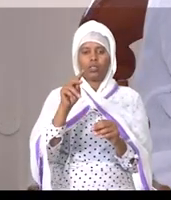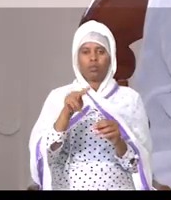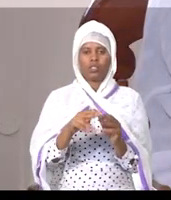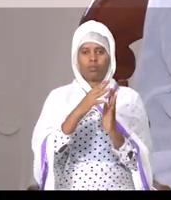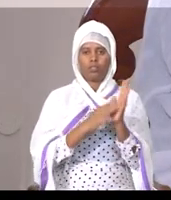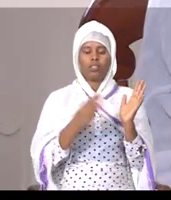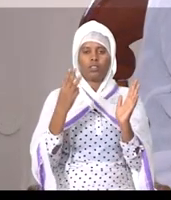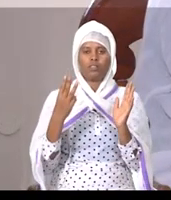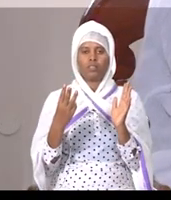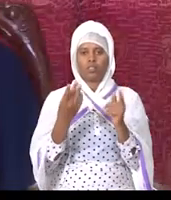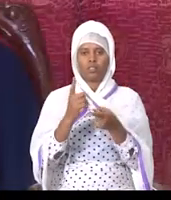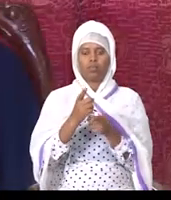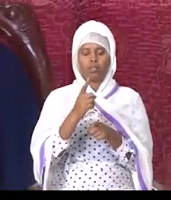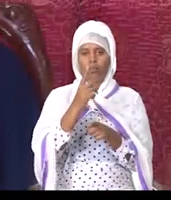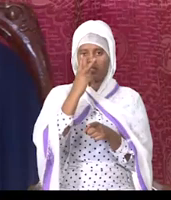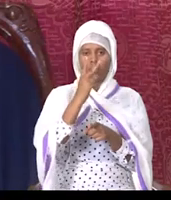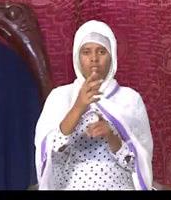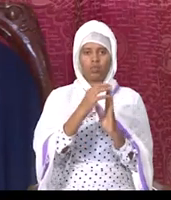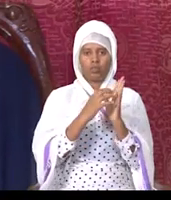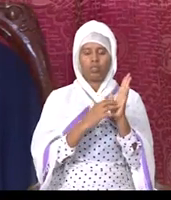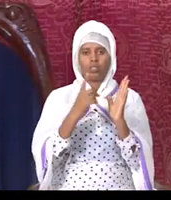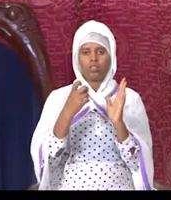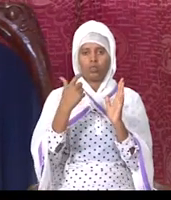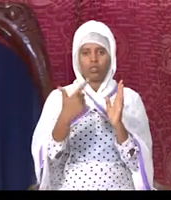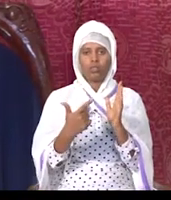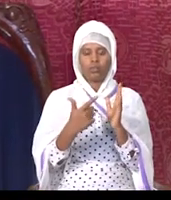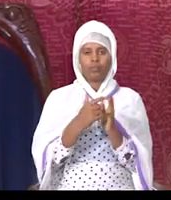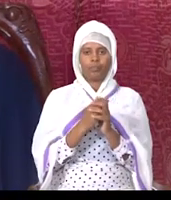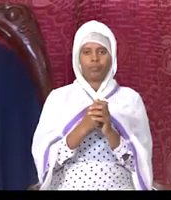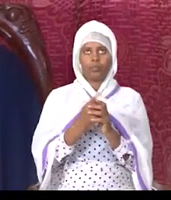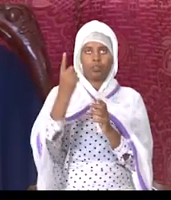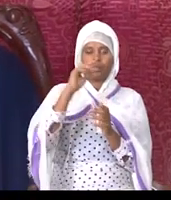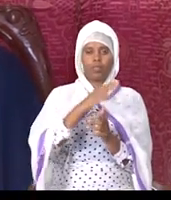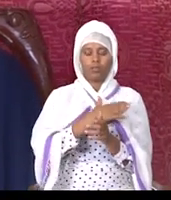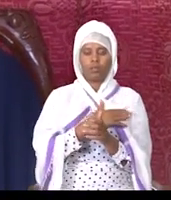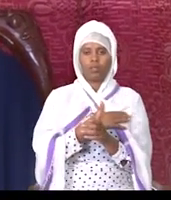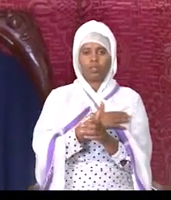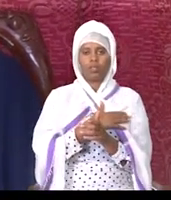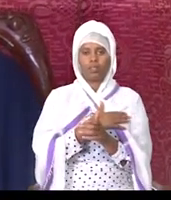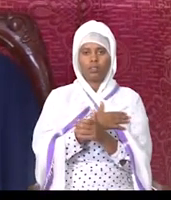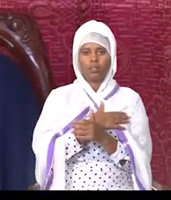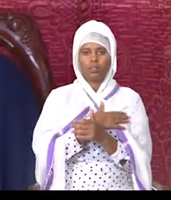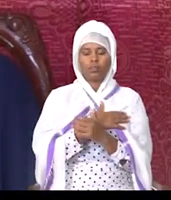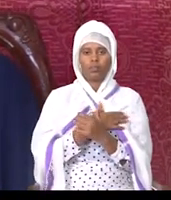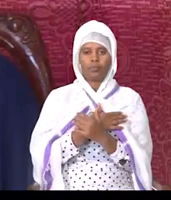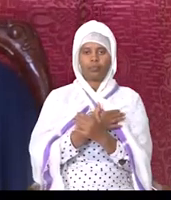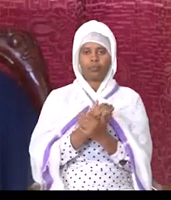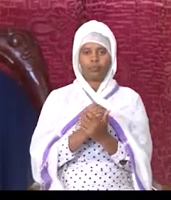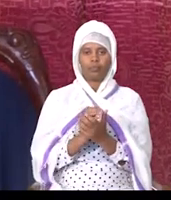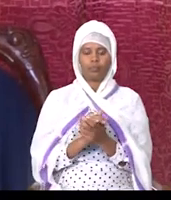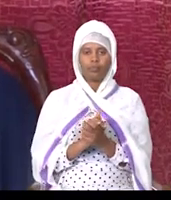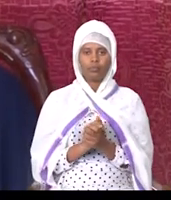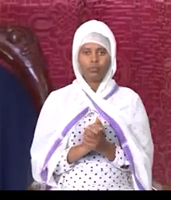ወንጀለ ማቴዎስ ምዕራፍ 3 እንድሕር ድኣ ተመልኪትና ቁፅ 17 እንታይ እዩ ዝብል ማለት እዩ ክርስቶስ ኣምላኽና ወሰቢሃ